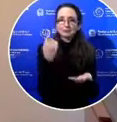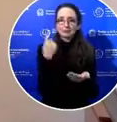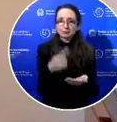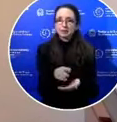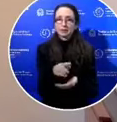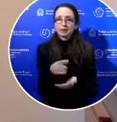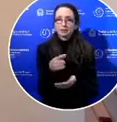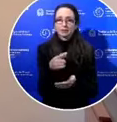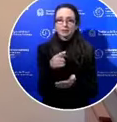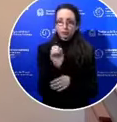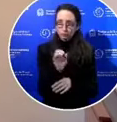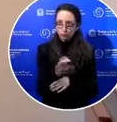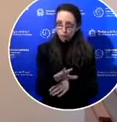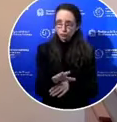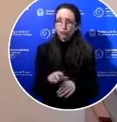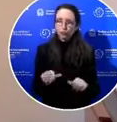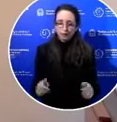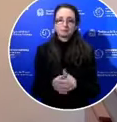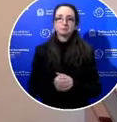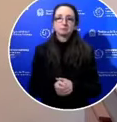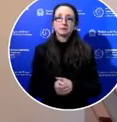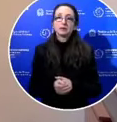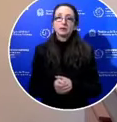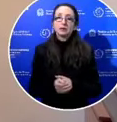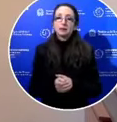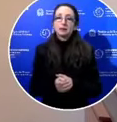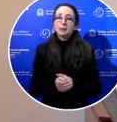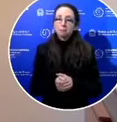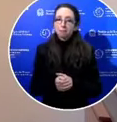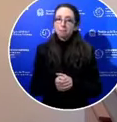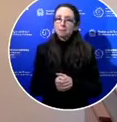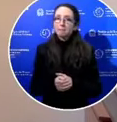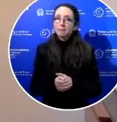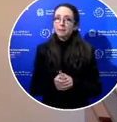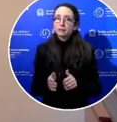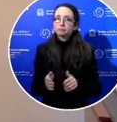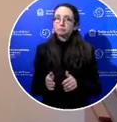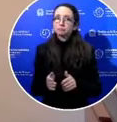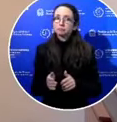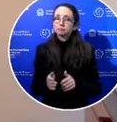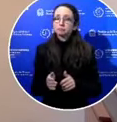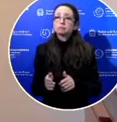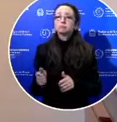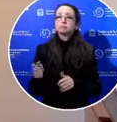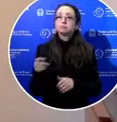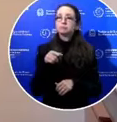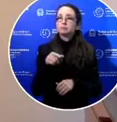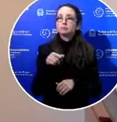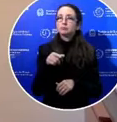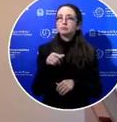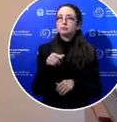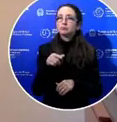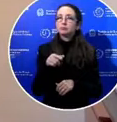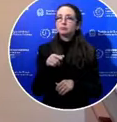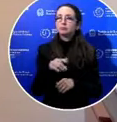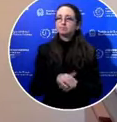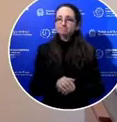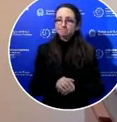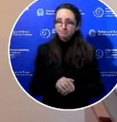tale direzione si muovono 2 delle azioni previste nell'area strategica dell'educazione e che si intitolano Rilanciare la